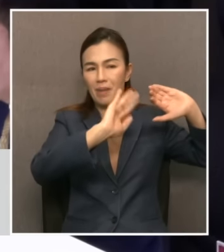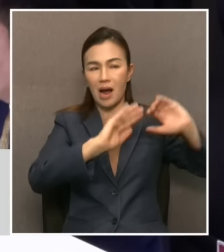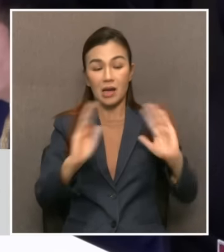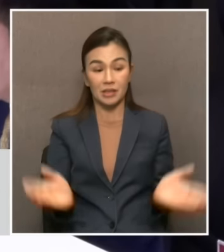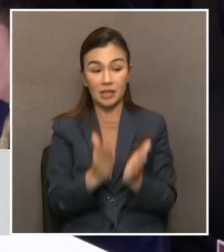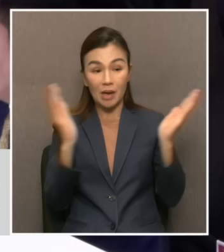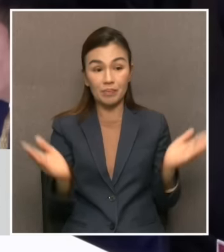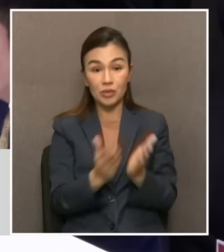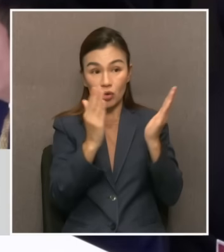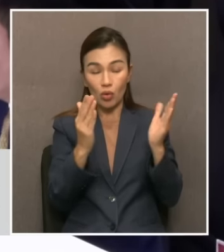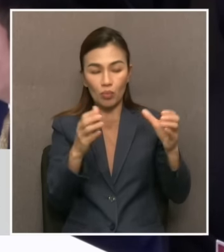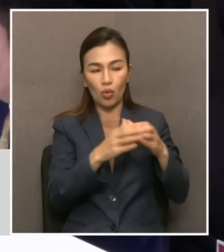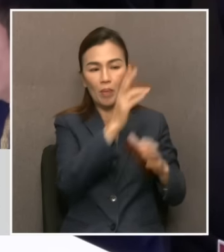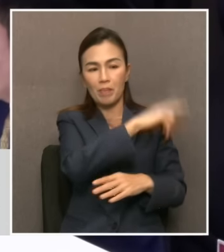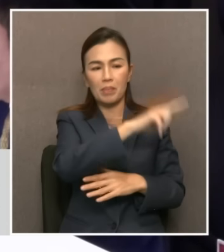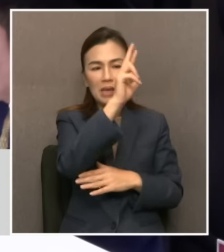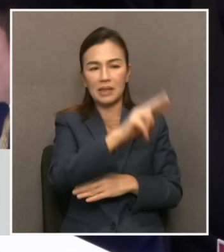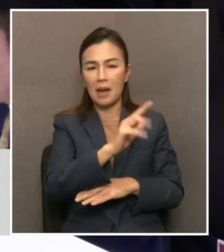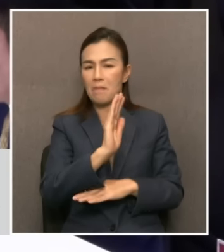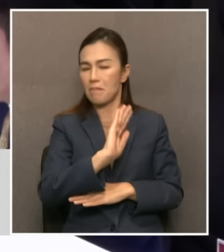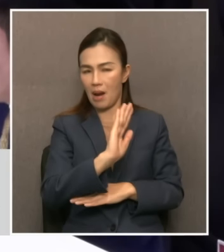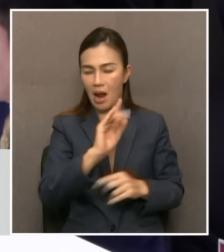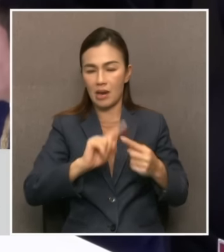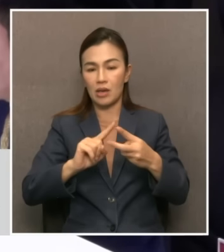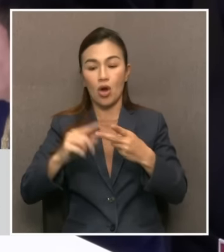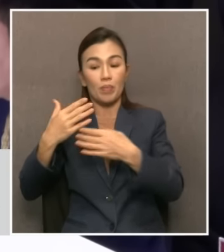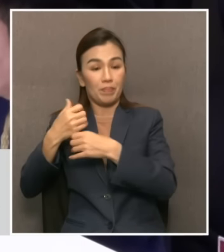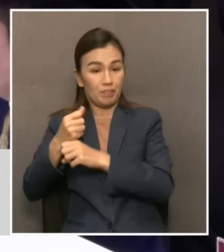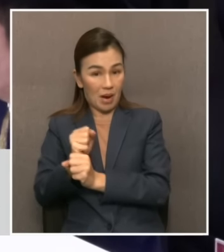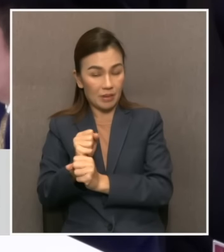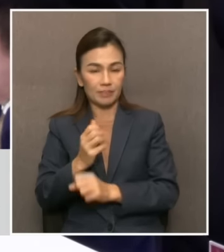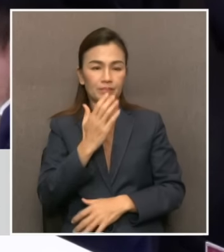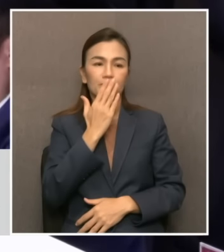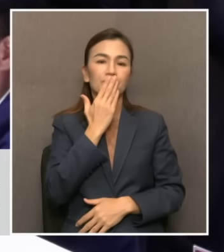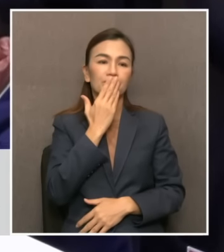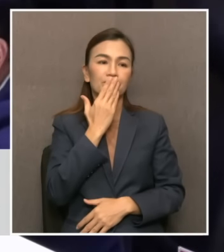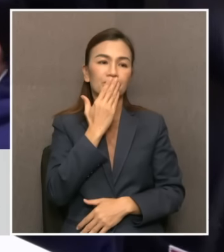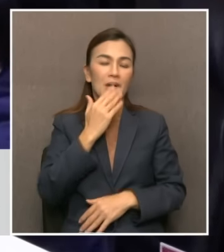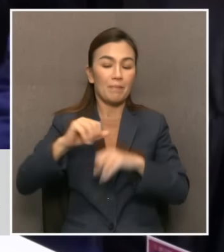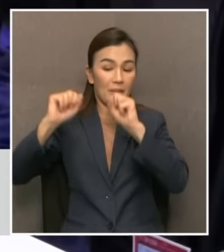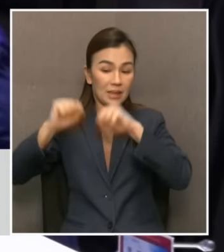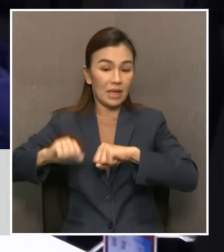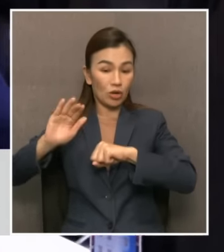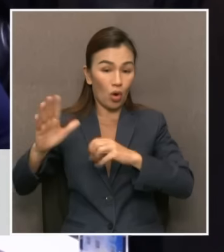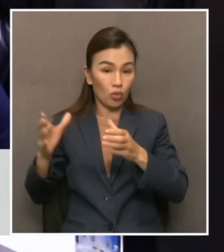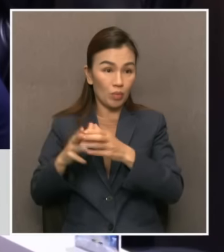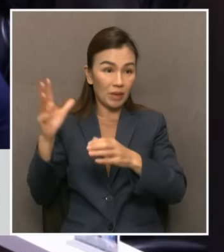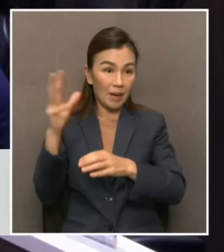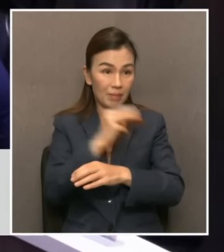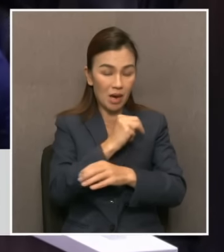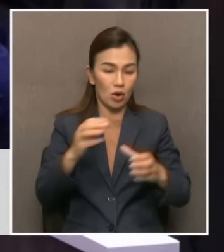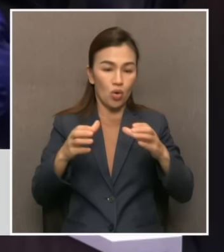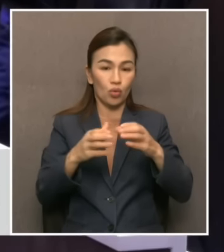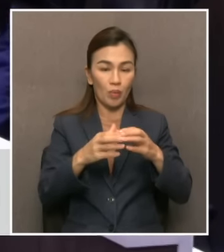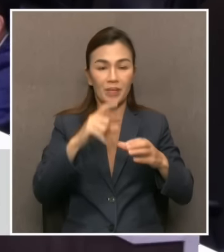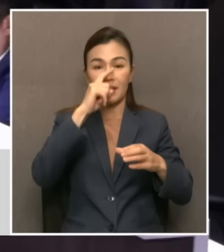ายกรัฐมนตรีจากพรรคเพื่อไทยด้วยขณะที่พรรคประชาธิปัตย์ก็งดออกเสียงตามมติค่ะมีเพียงพรรคไทยสร้างไทย2ค